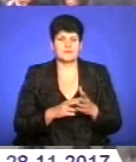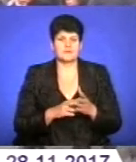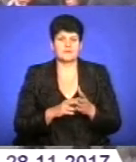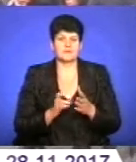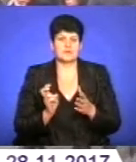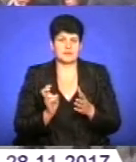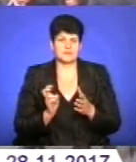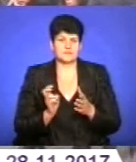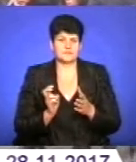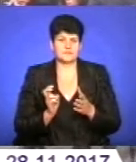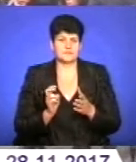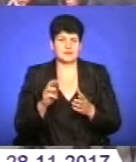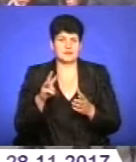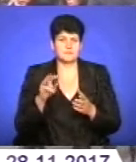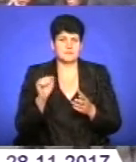з